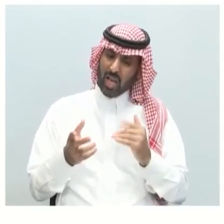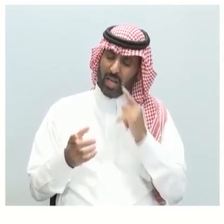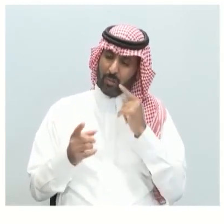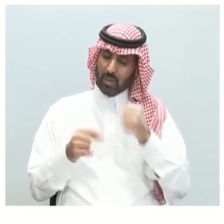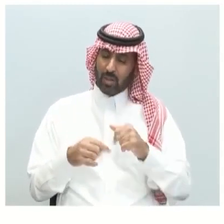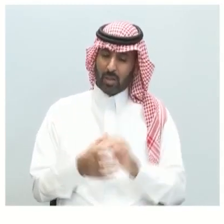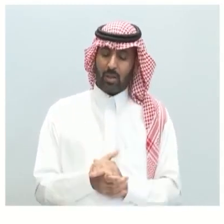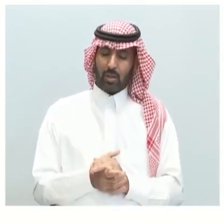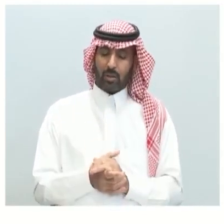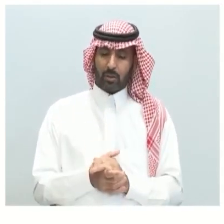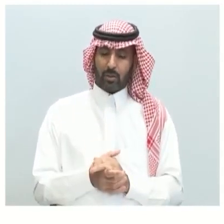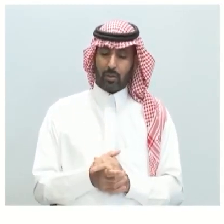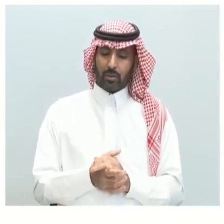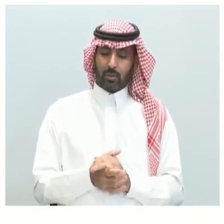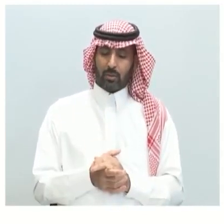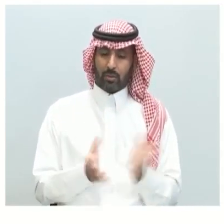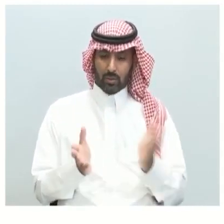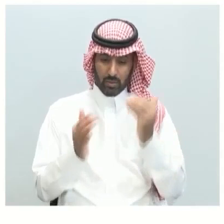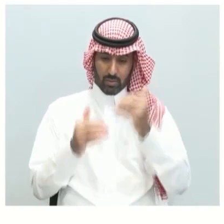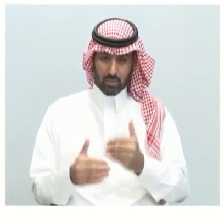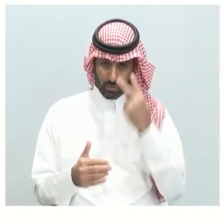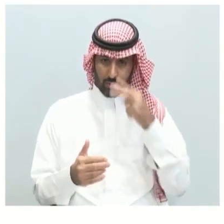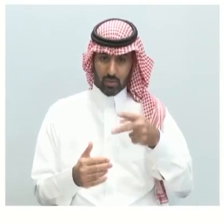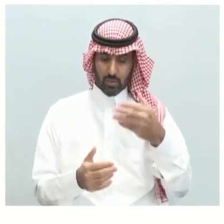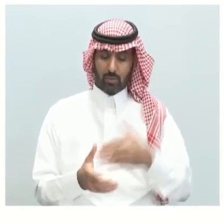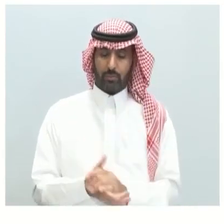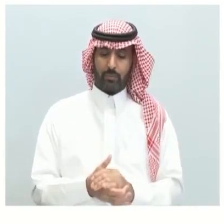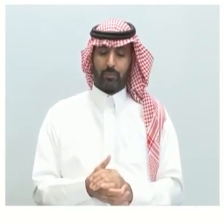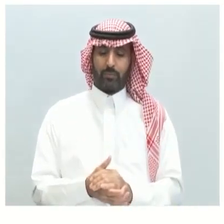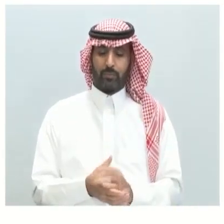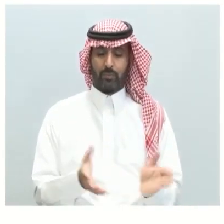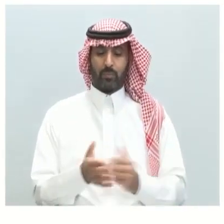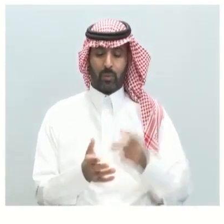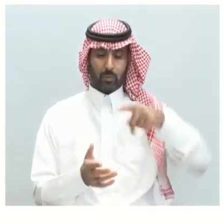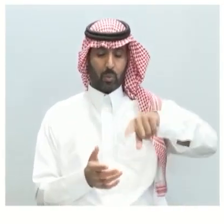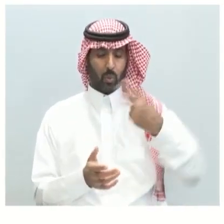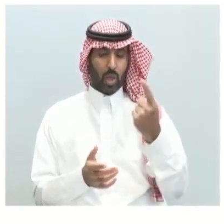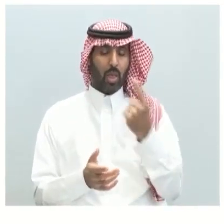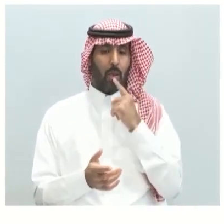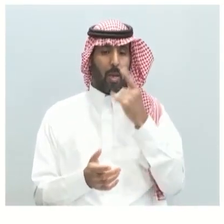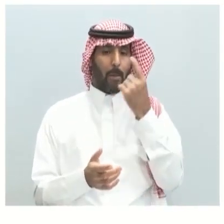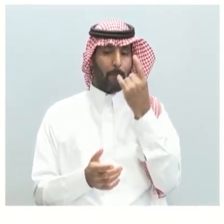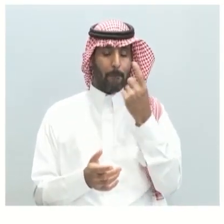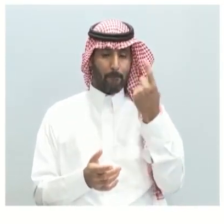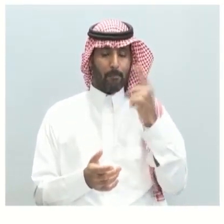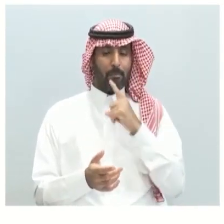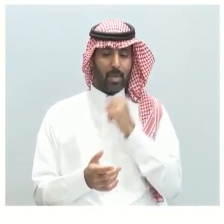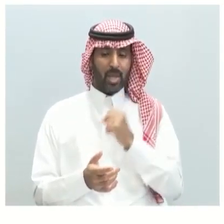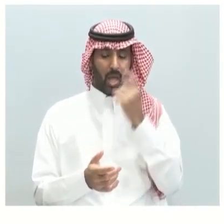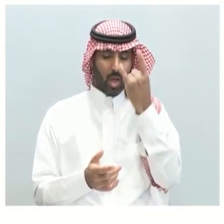الحجم الابتدائي هذه هي المعطيات لدينا البي1 110 كيلو باسكال تنتبه للوحدات